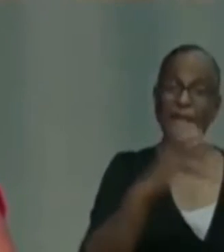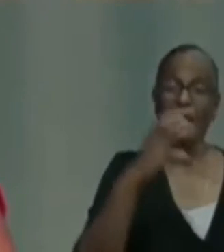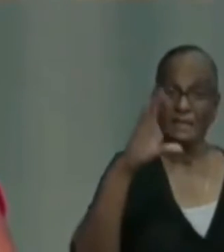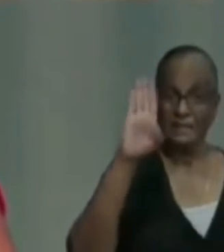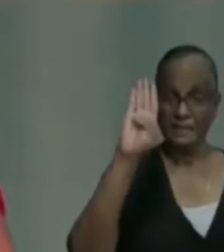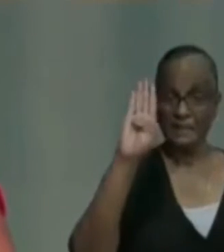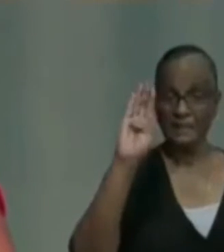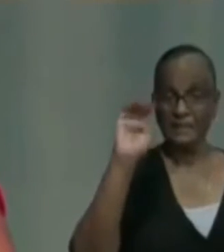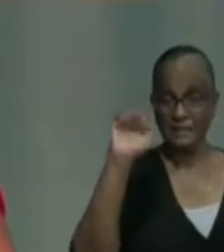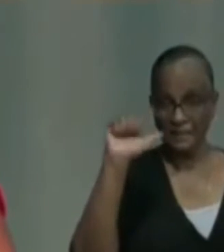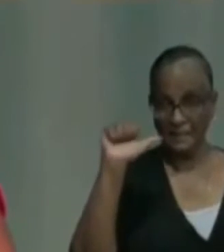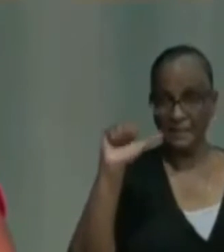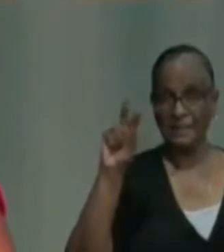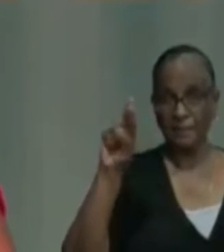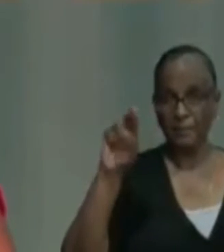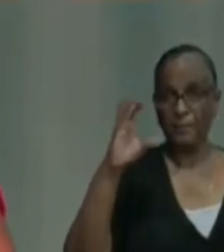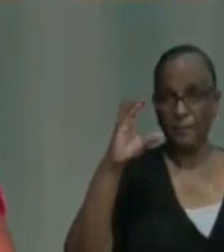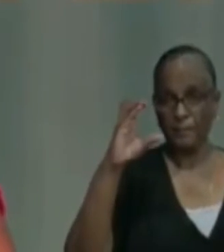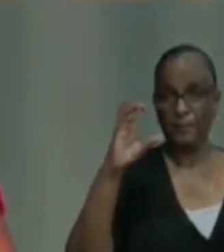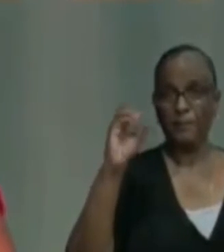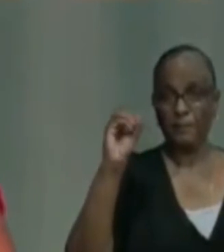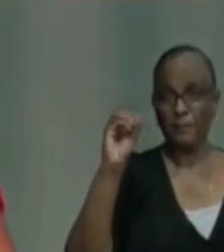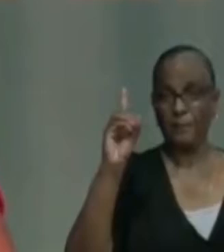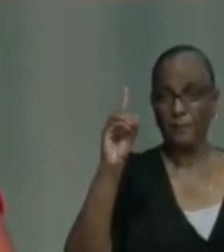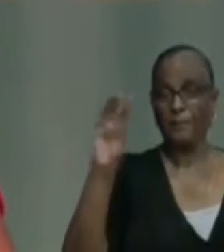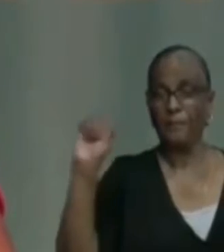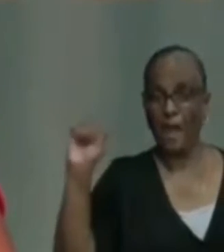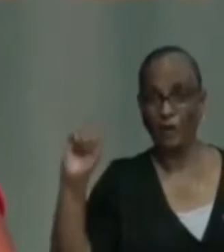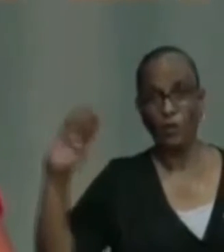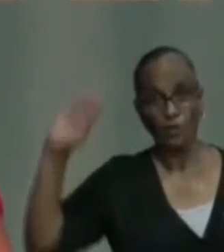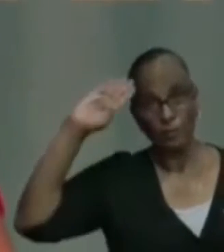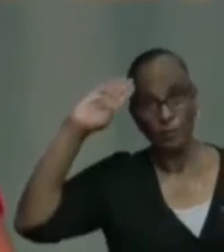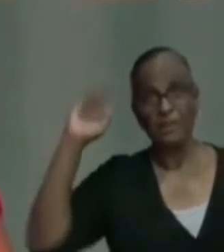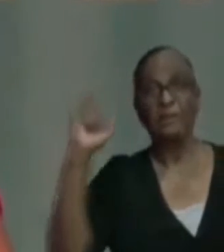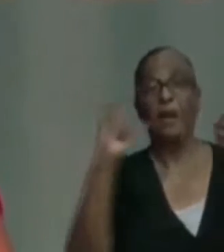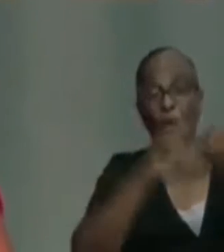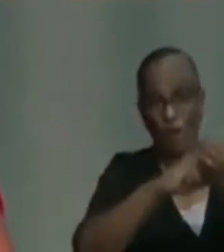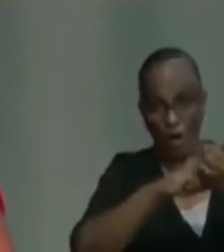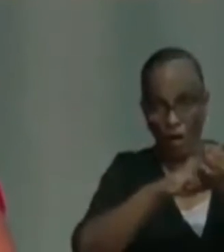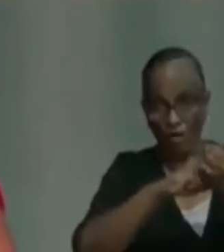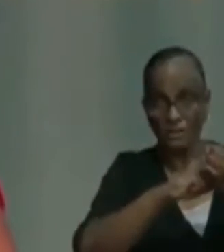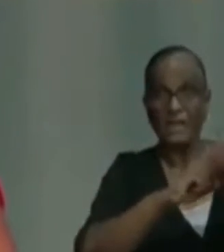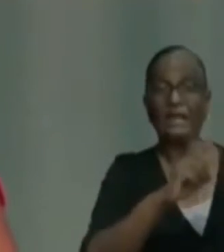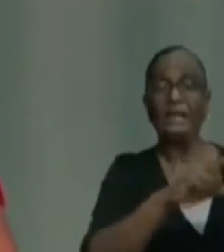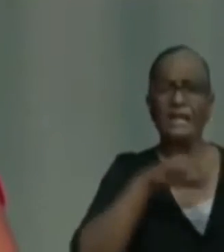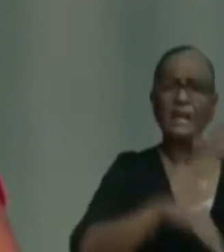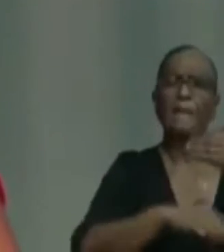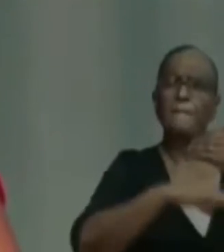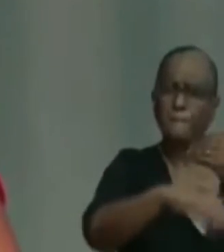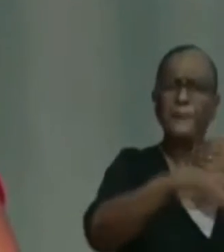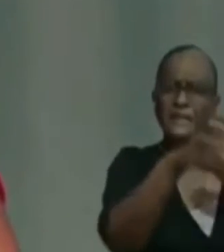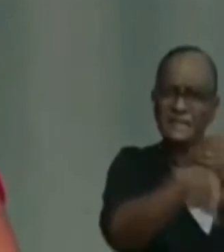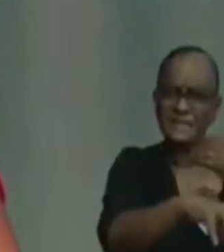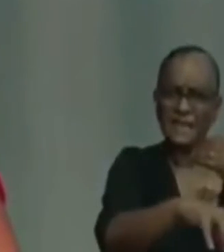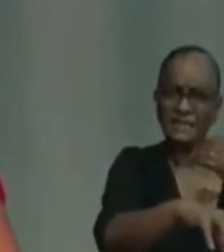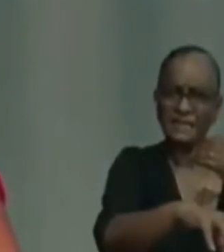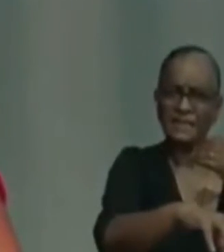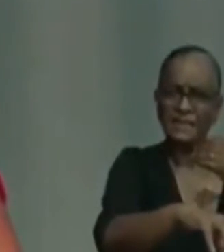dus gescand door de politieambtenaren op een aantal posten, maar ook gewoon in de binnenstad. En